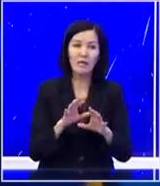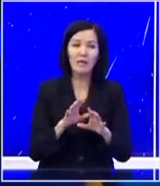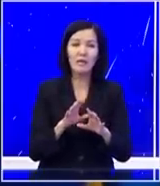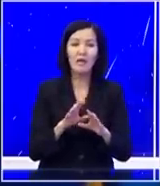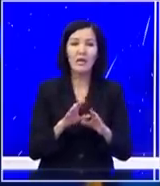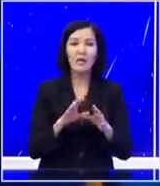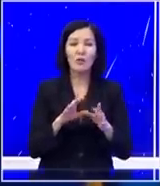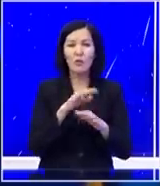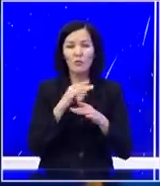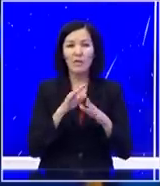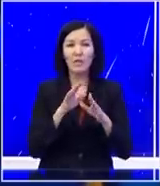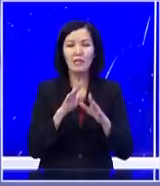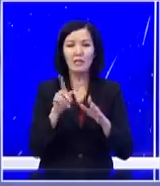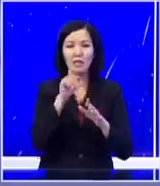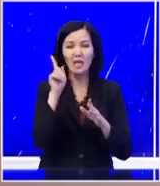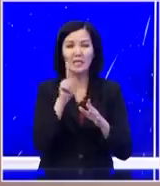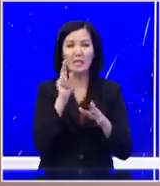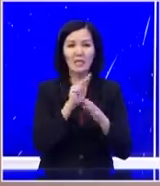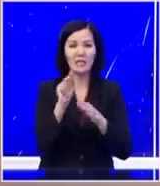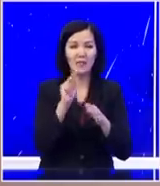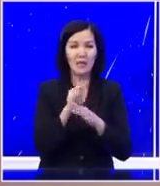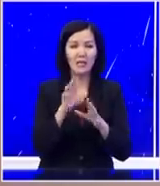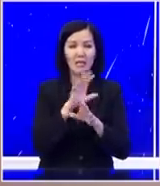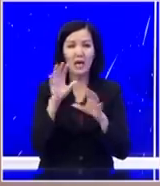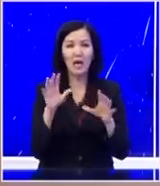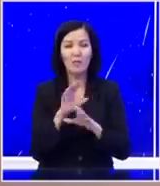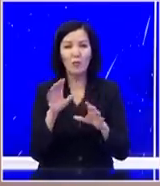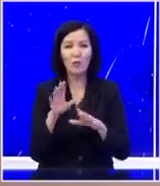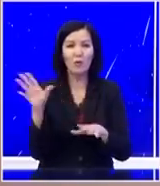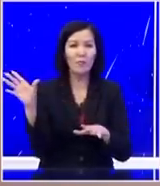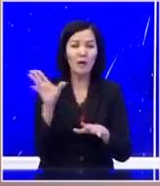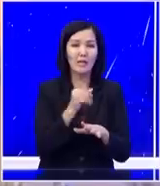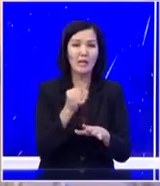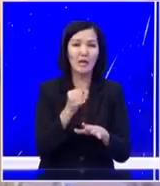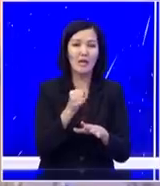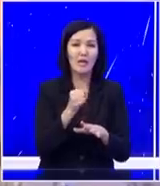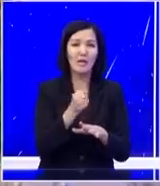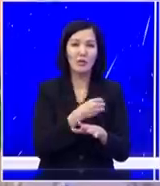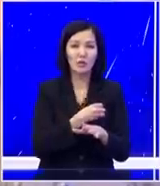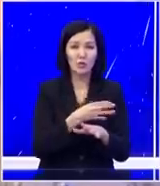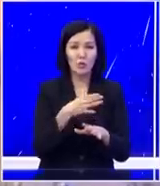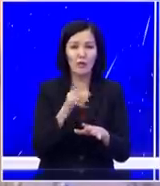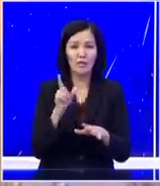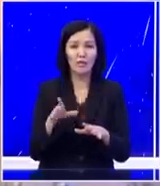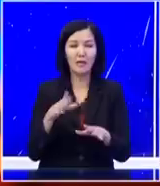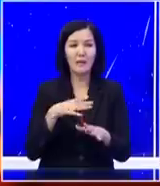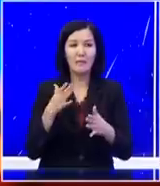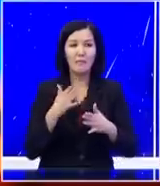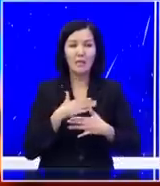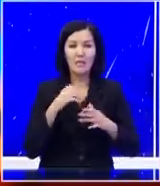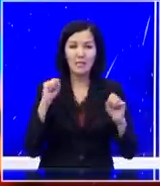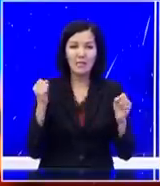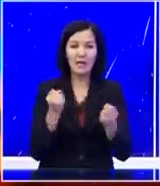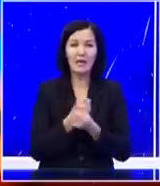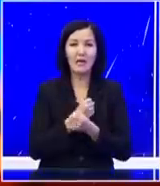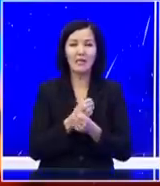дейтін талай шәкірт тәрбиеледі. Талайға қамқор, баршаға бауырмал болды. Мені сағынған, мені